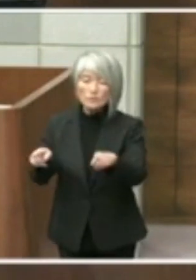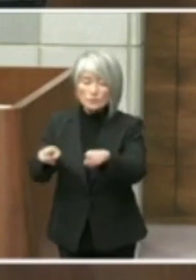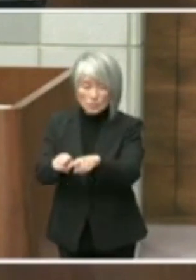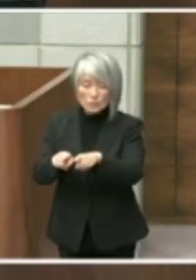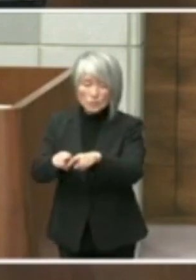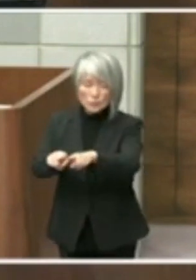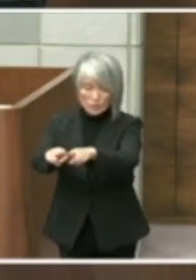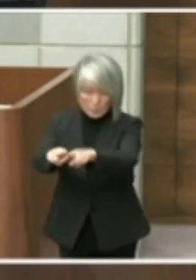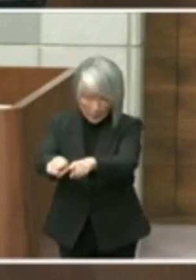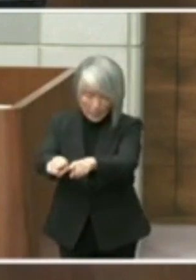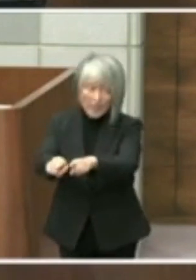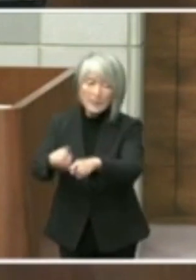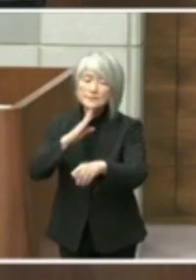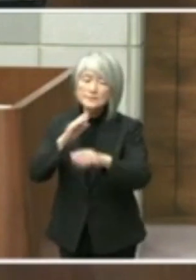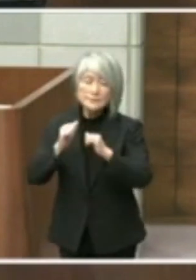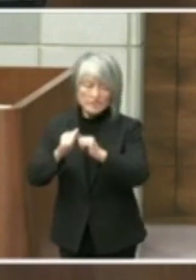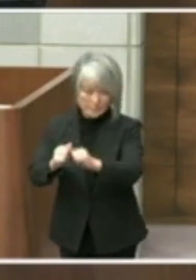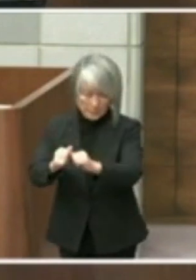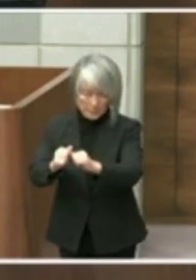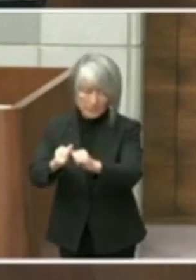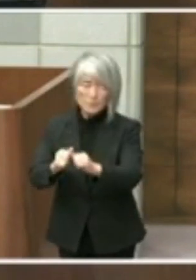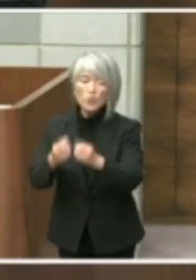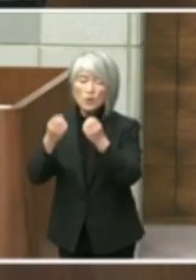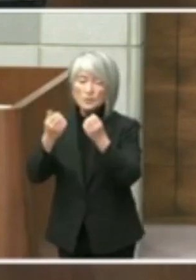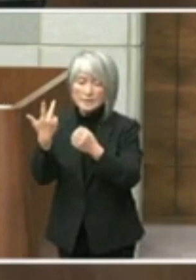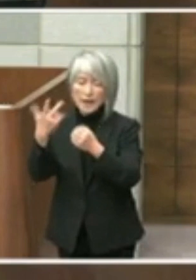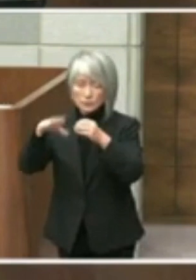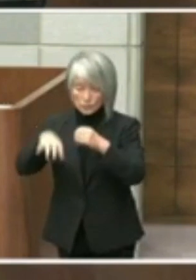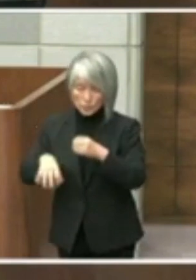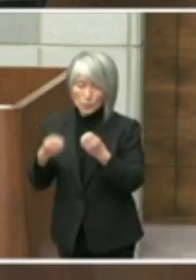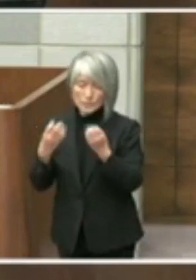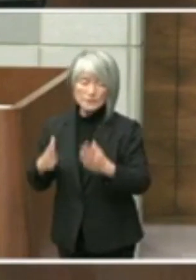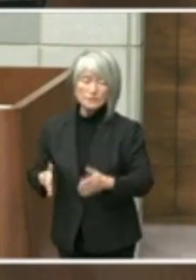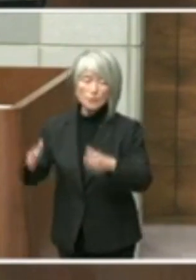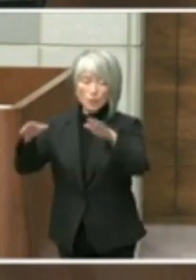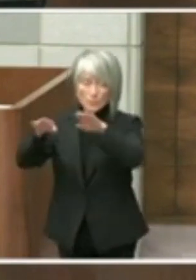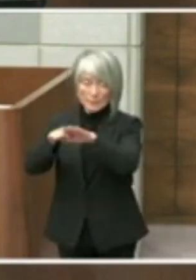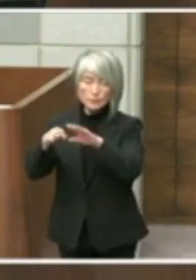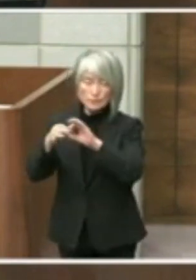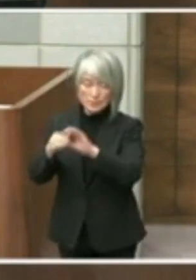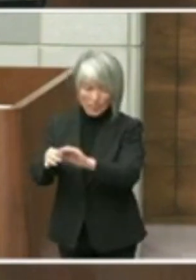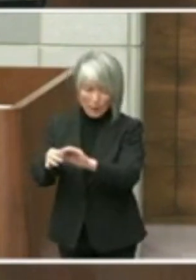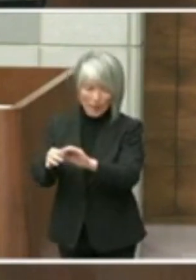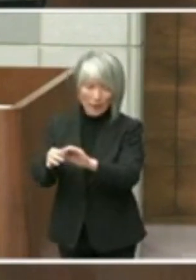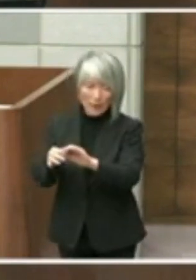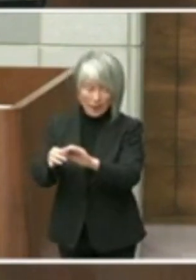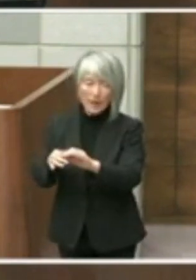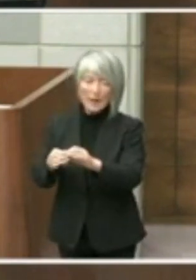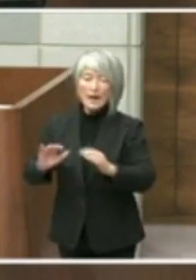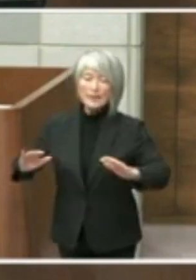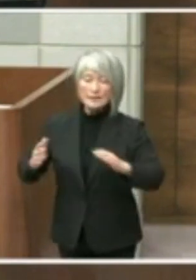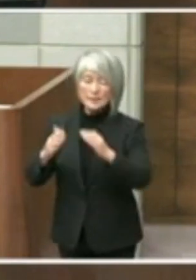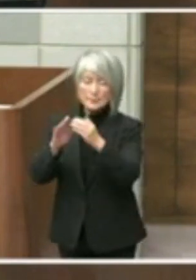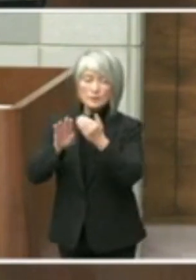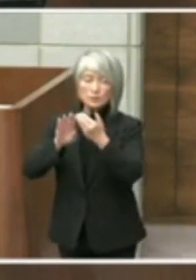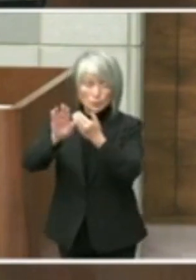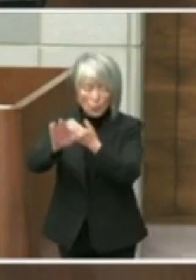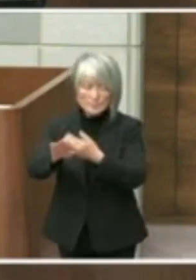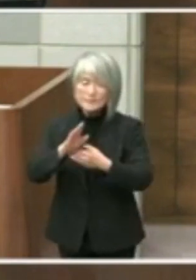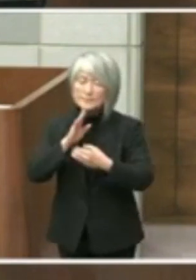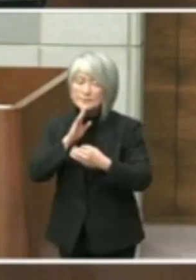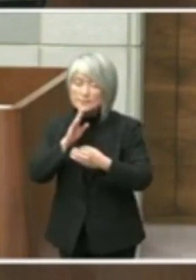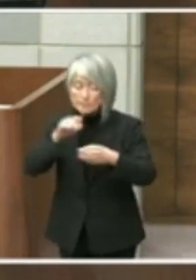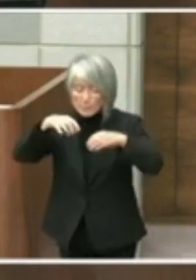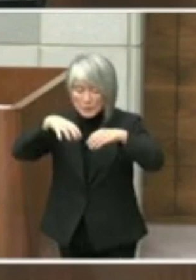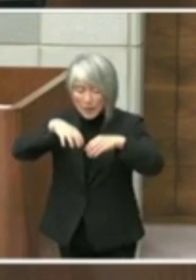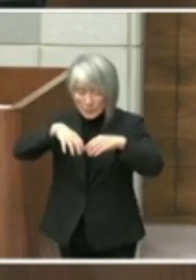してきたところでございますが、市役所新庁舎につきましては建設後に現在の本庁舎、